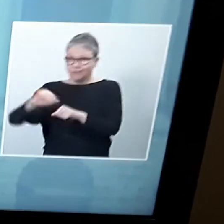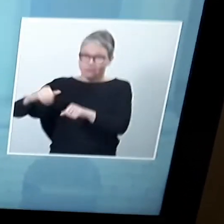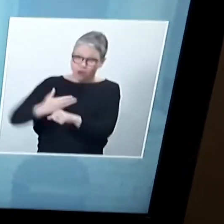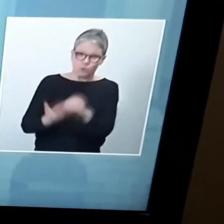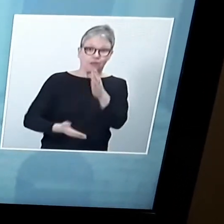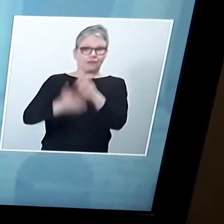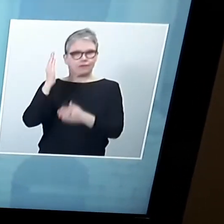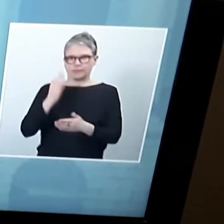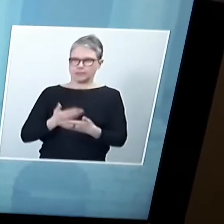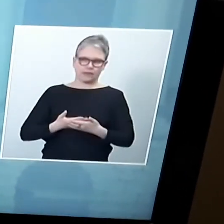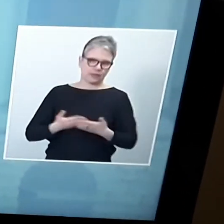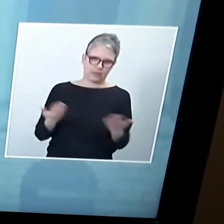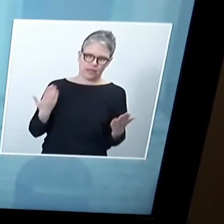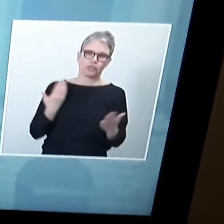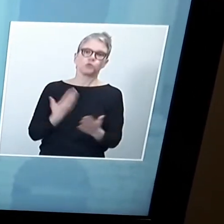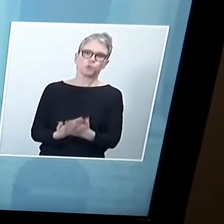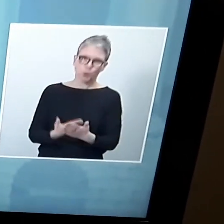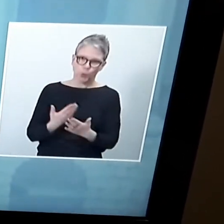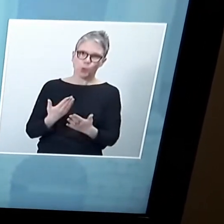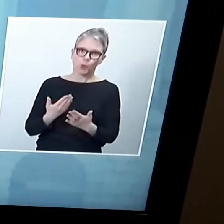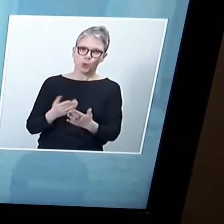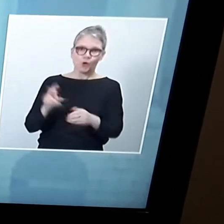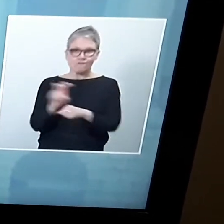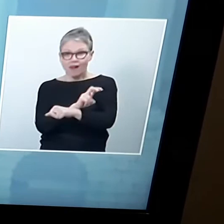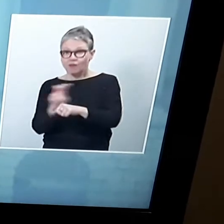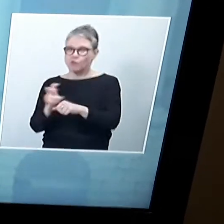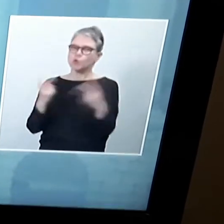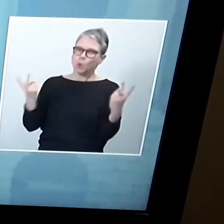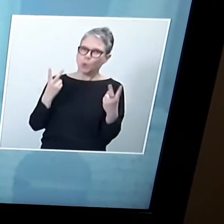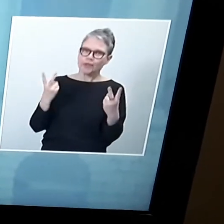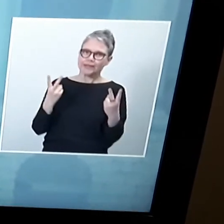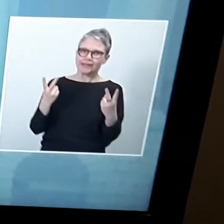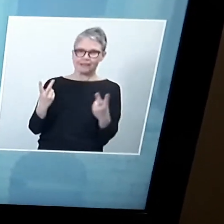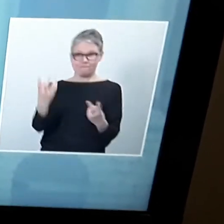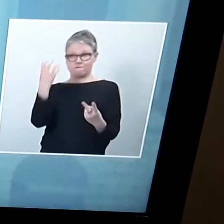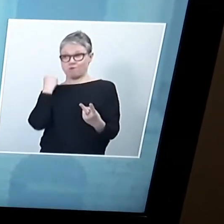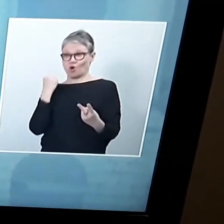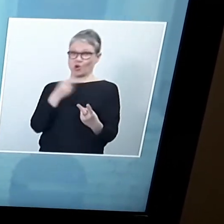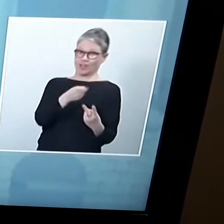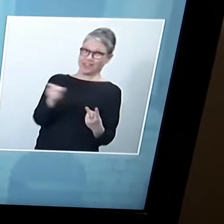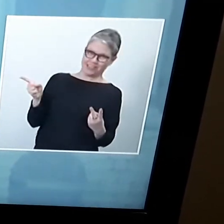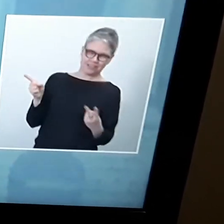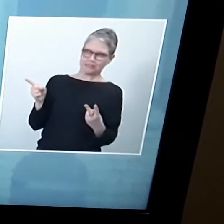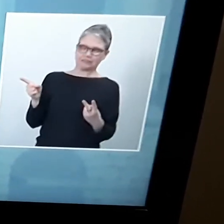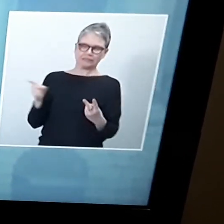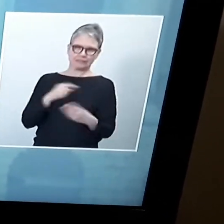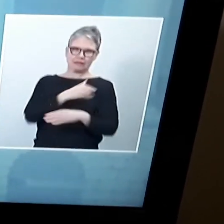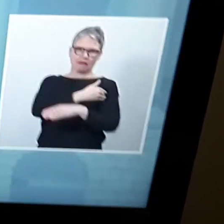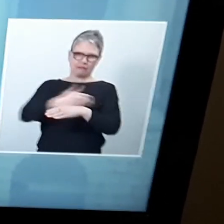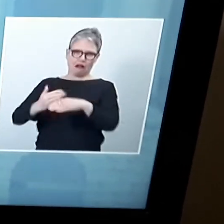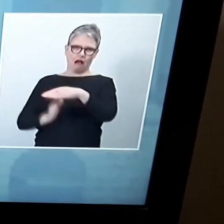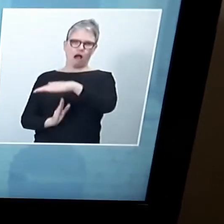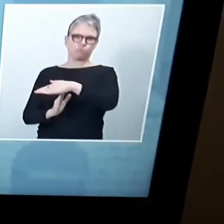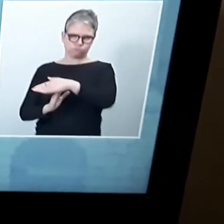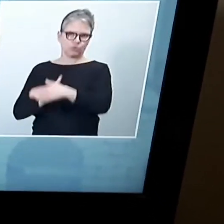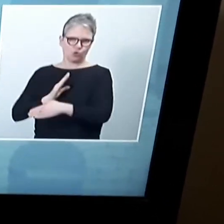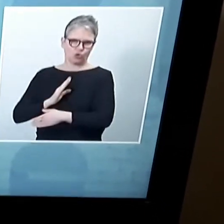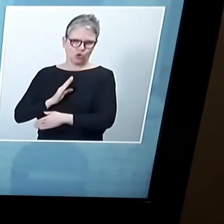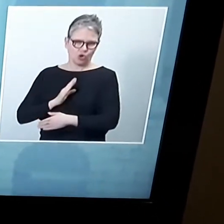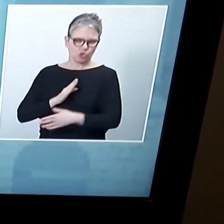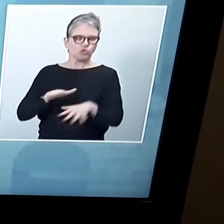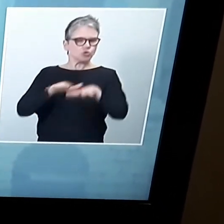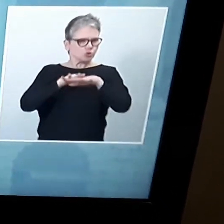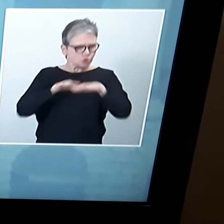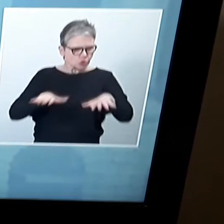koska meillä on rajalliset resurssit valvonnan puolella. Suurimmalta osin meidän on luotettava siihen, että ihmiset itse